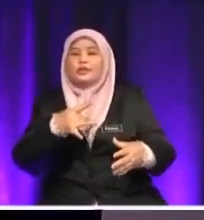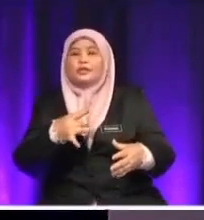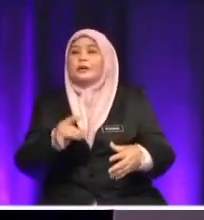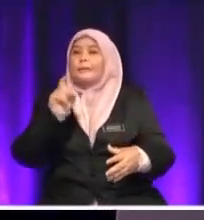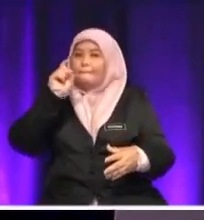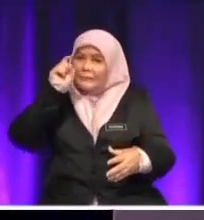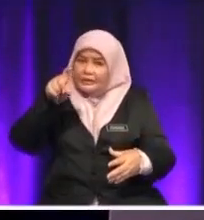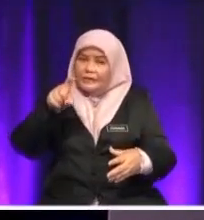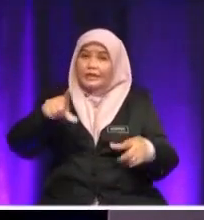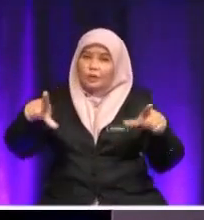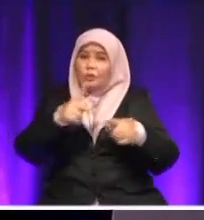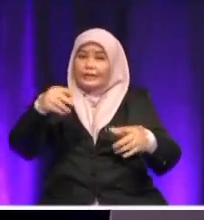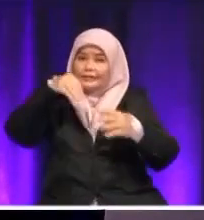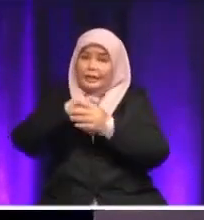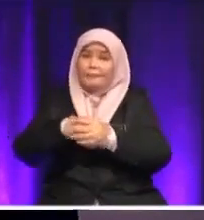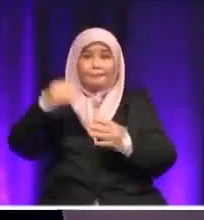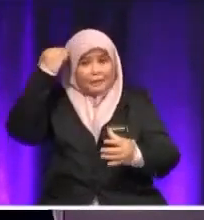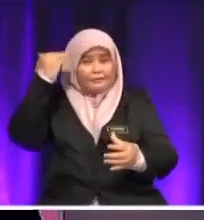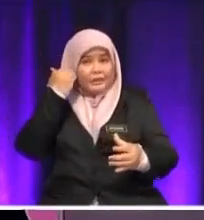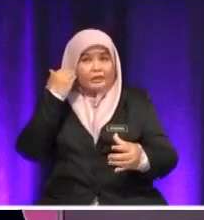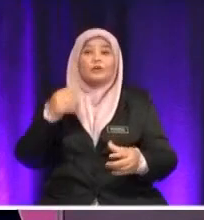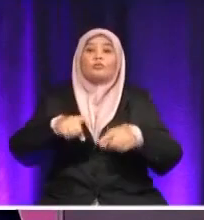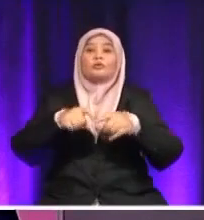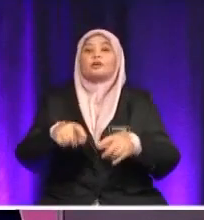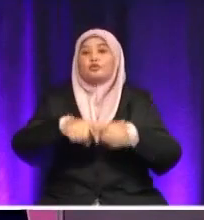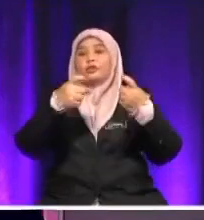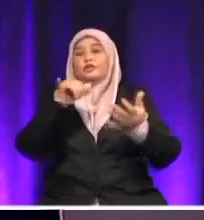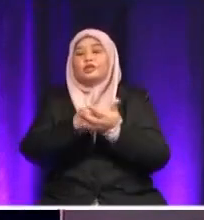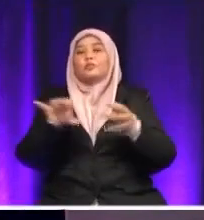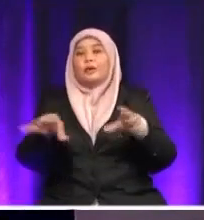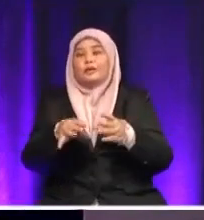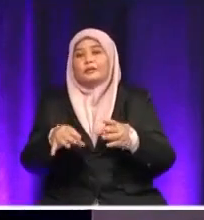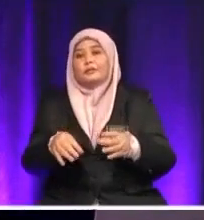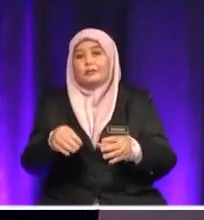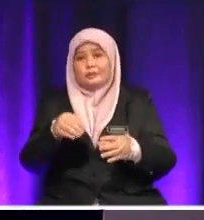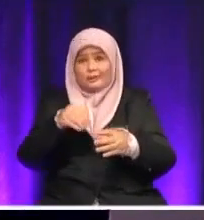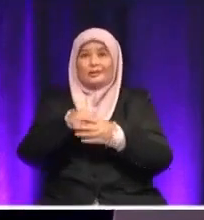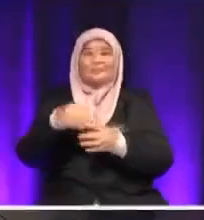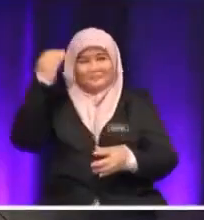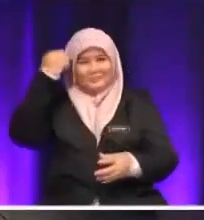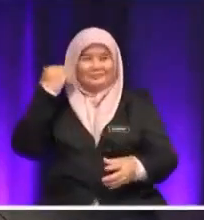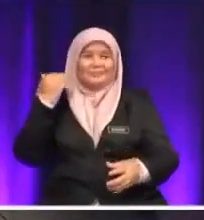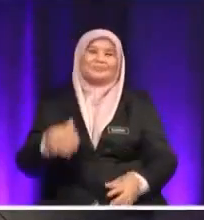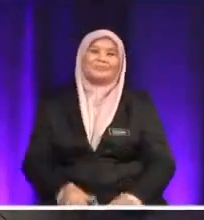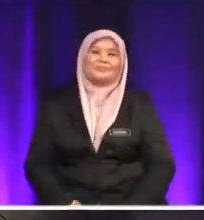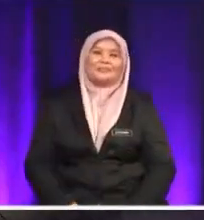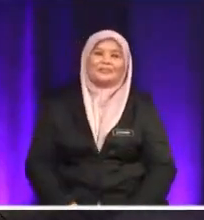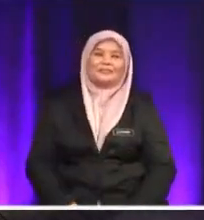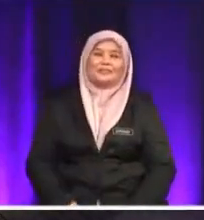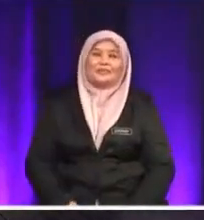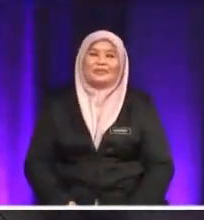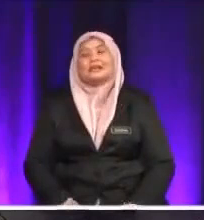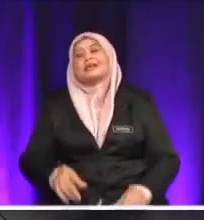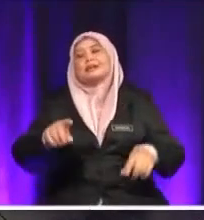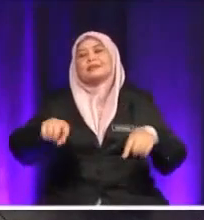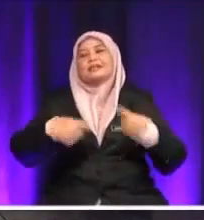dilaksanakan dalam mahkamah dan keputusan itu dibuat oleh mahkamah. Jelas, Hakim? Jelas Ustaz. Alhamdulillah. Okey, kita nak bagi